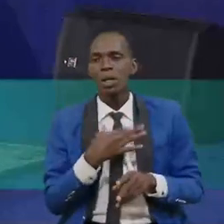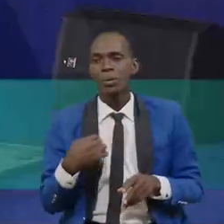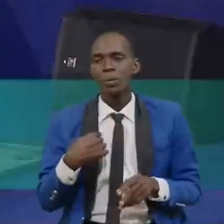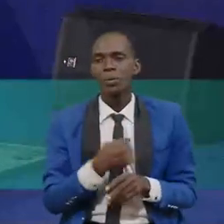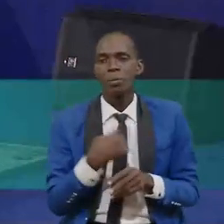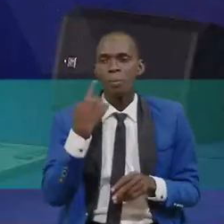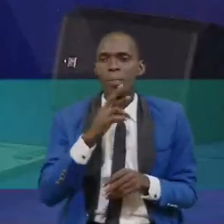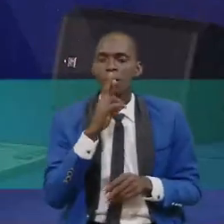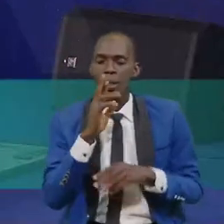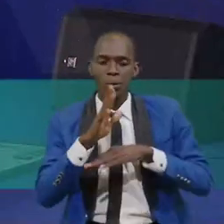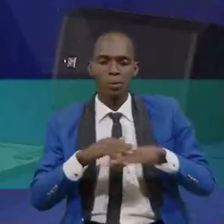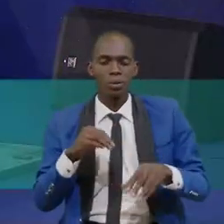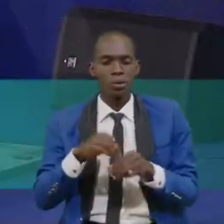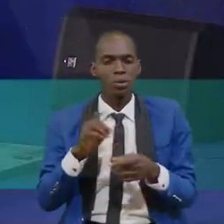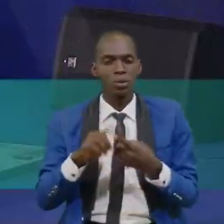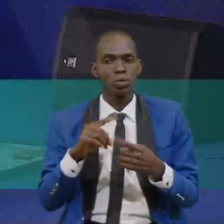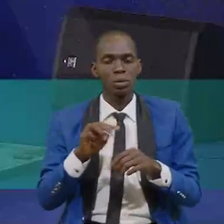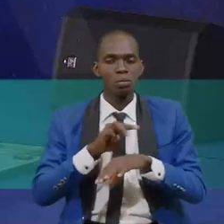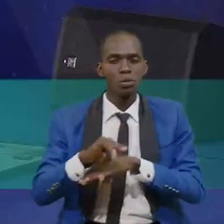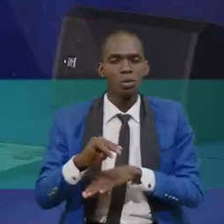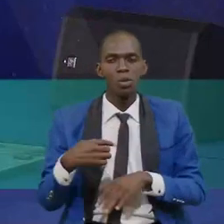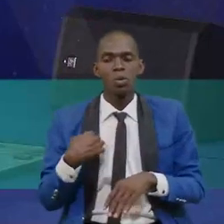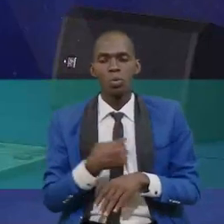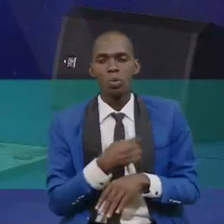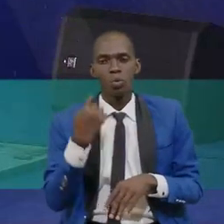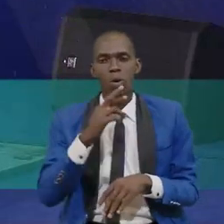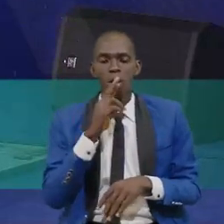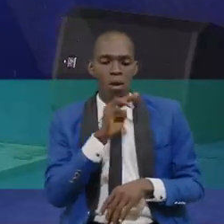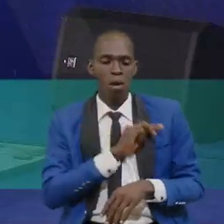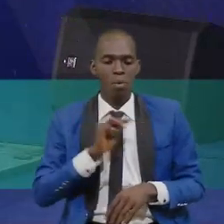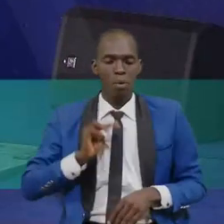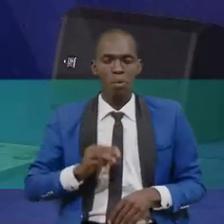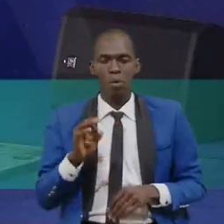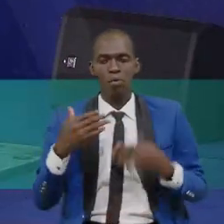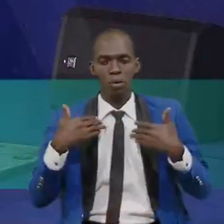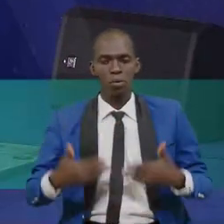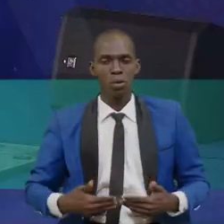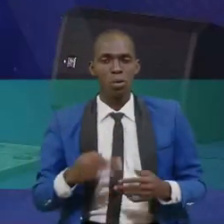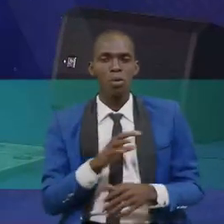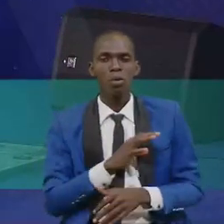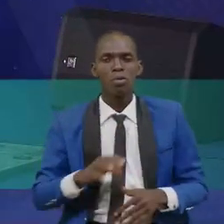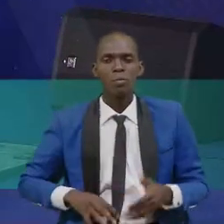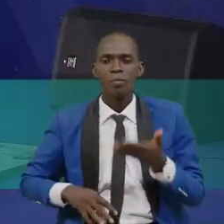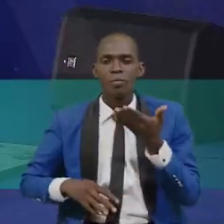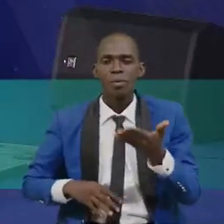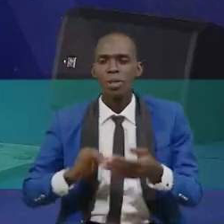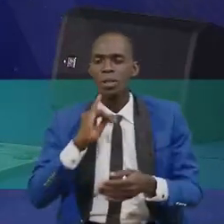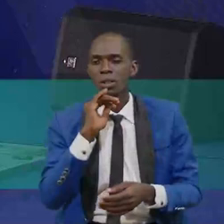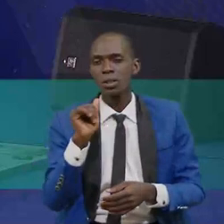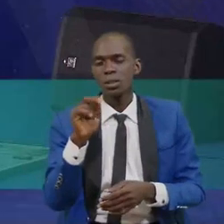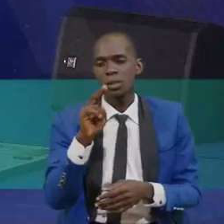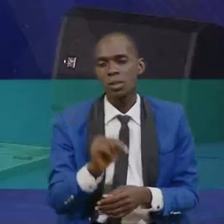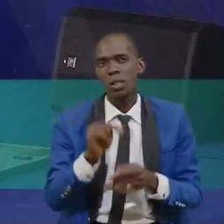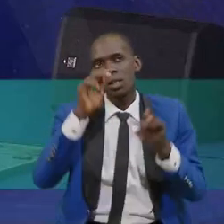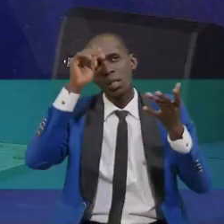sommes appelés dans le ministère et nous qui sommes membres du corps de Christ, il y a donc une attente.